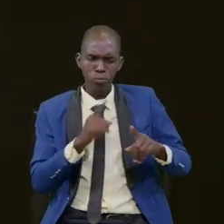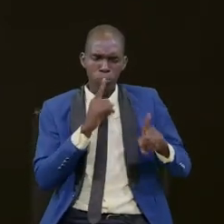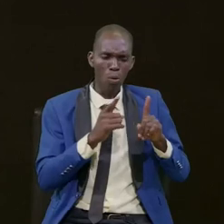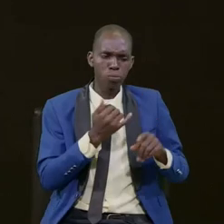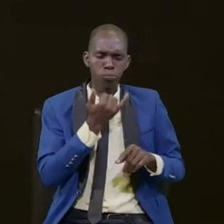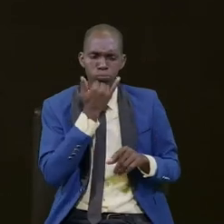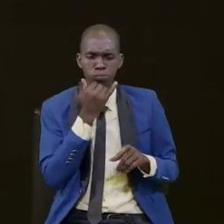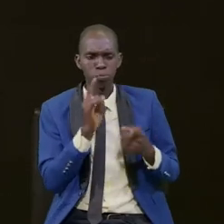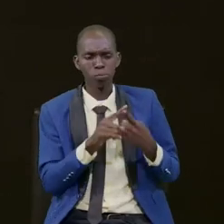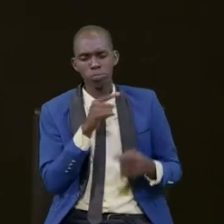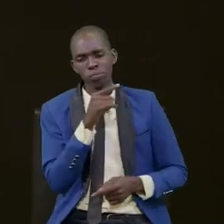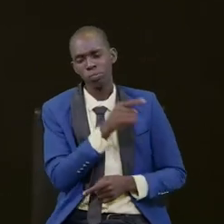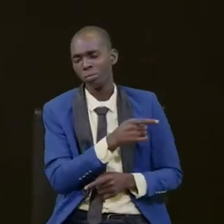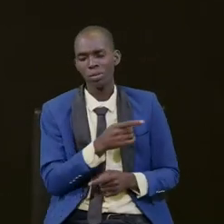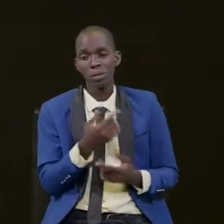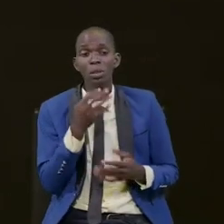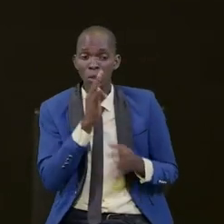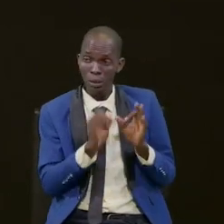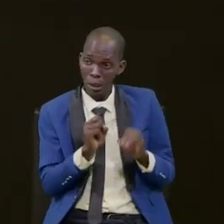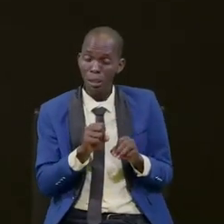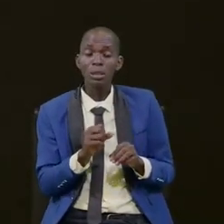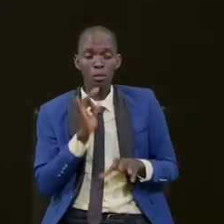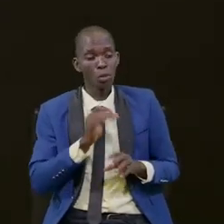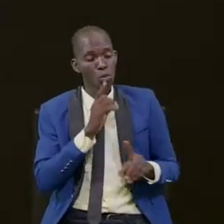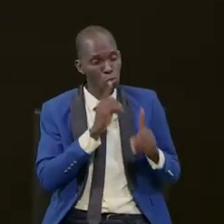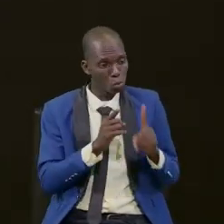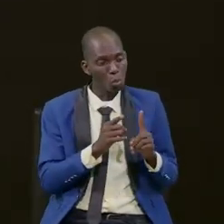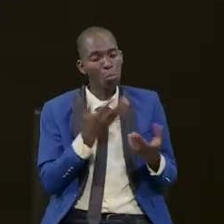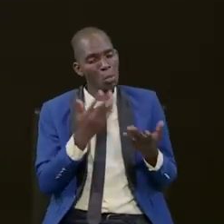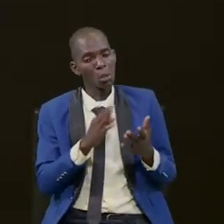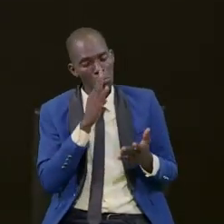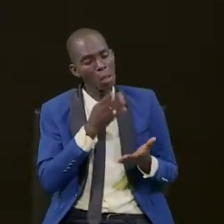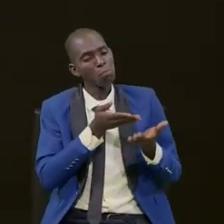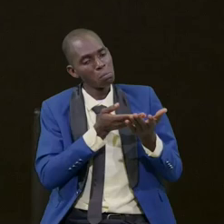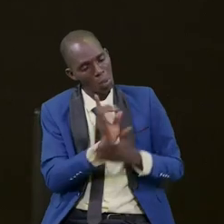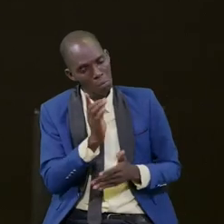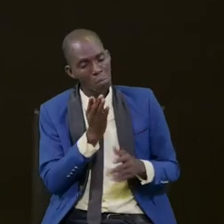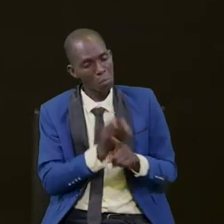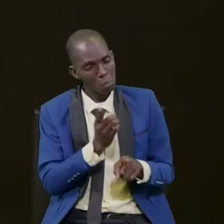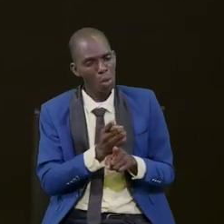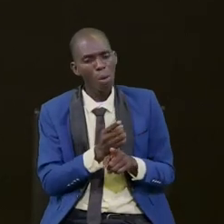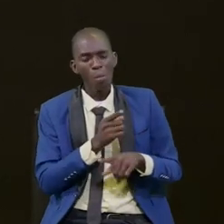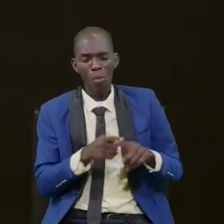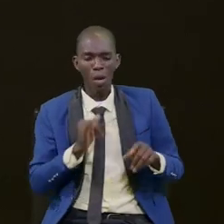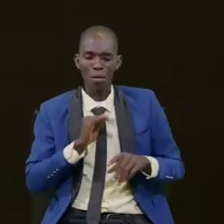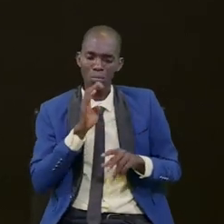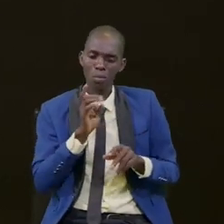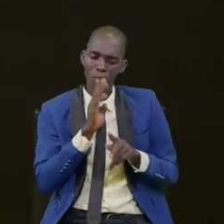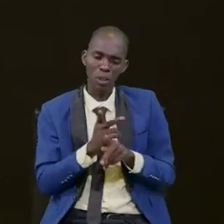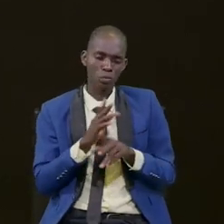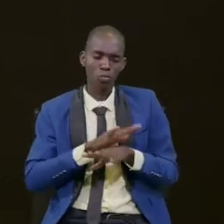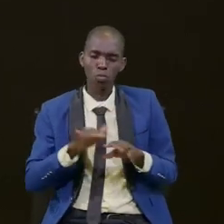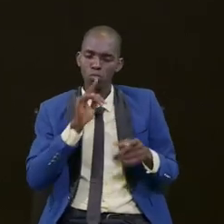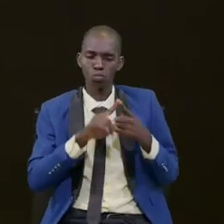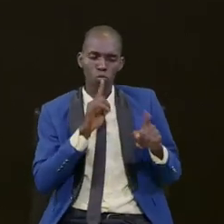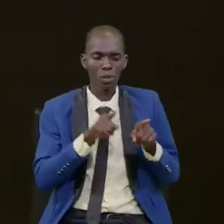peut-être elle a invité cela, mais je ne peux pas parler de cette manière. Parce que si je parle comme ça, cela va me revenir comme un boomerang.